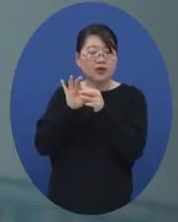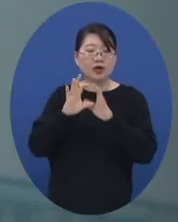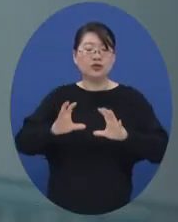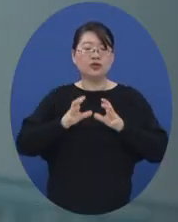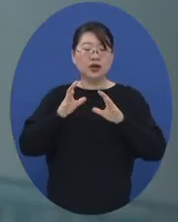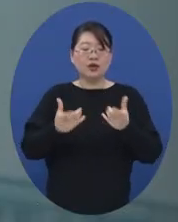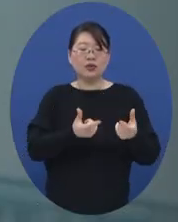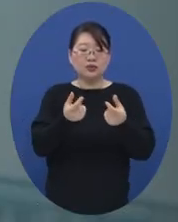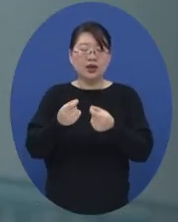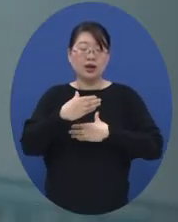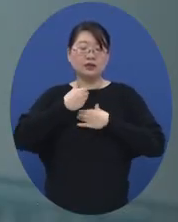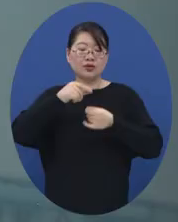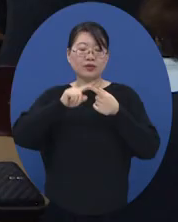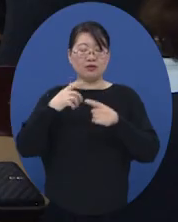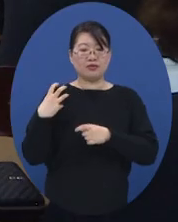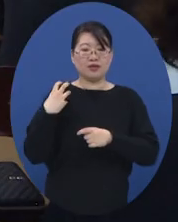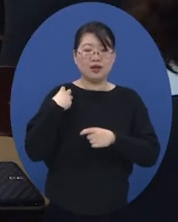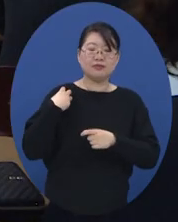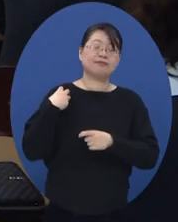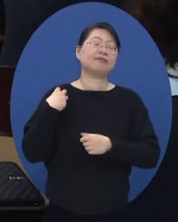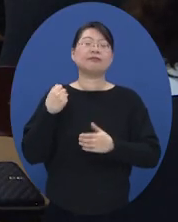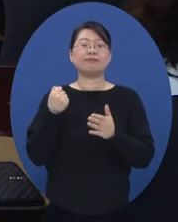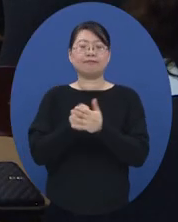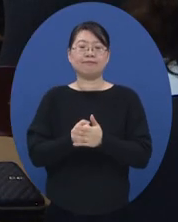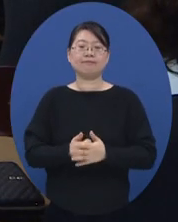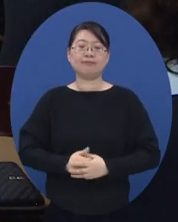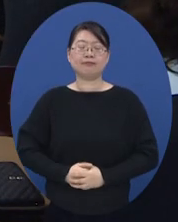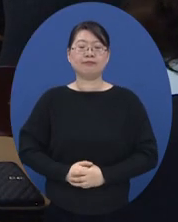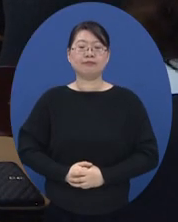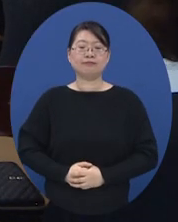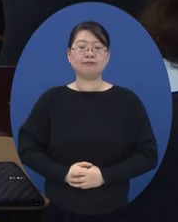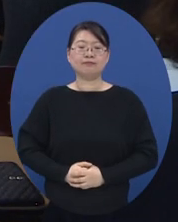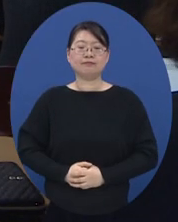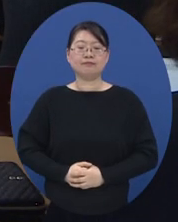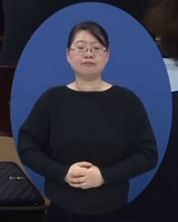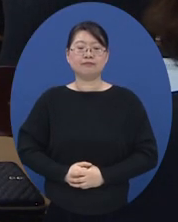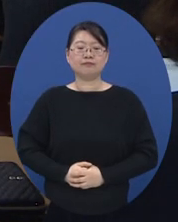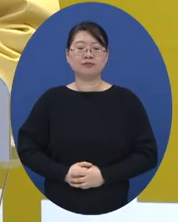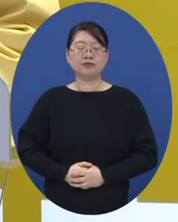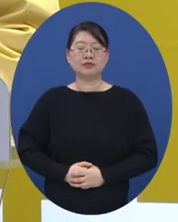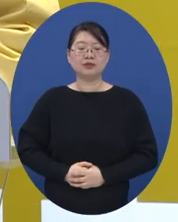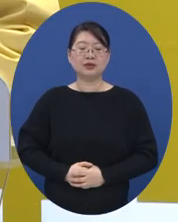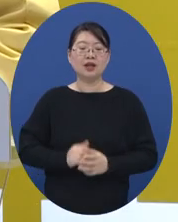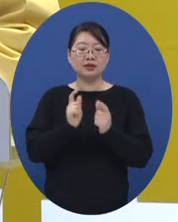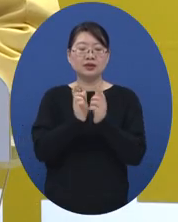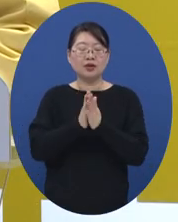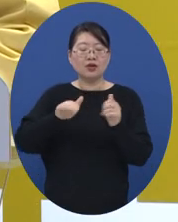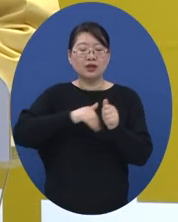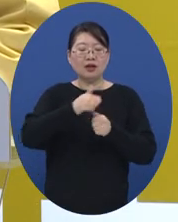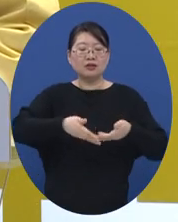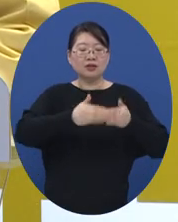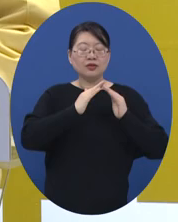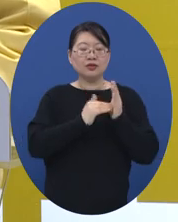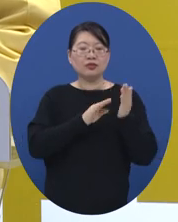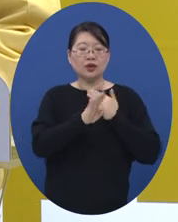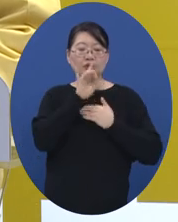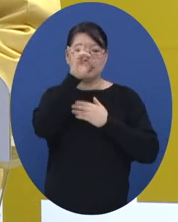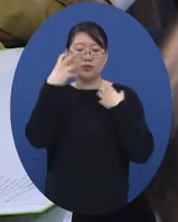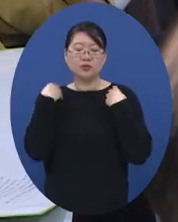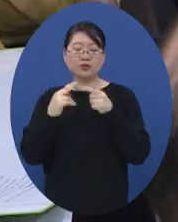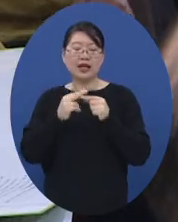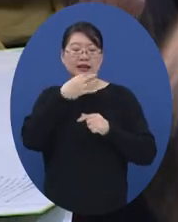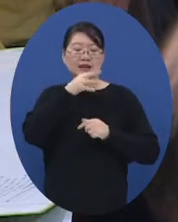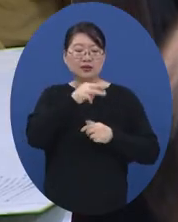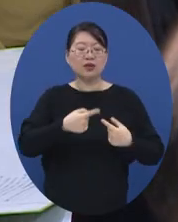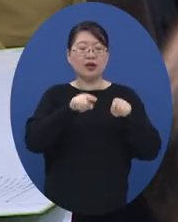국가 공동체의 안전에 대한 책임을 분담하기로 했다고 말했습니다. 도는 현장 상황실을 설치하고 중앙정부 및